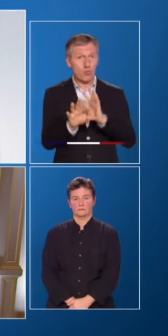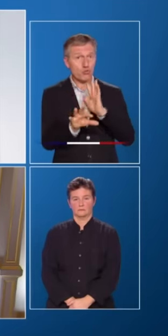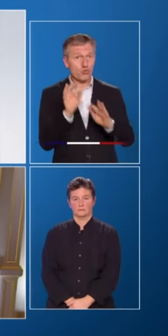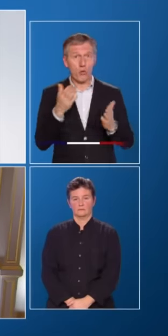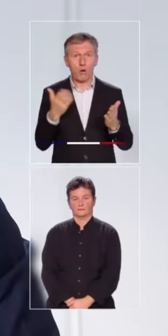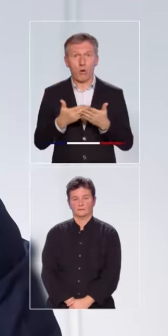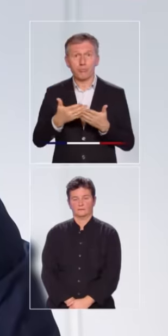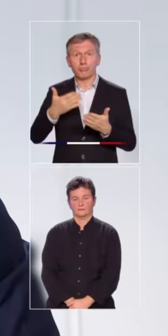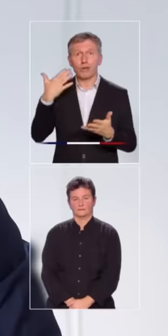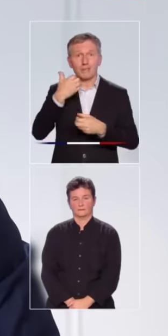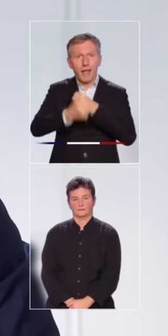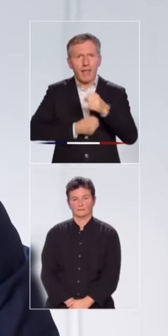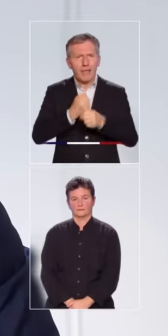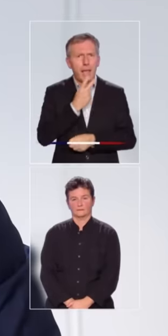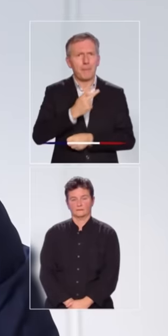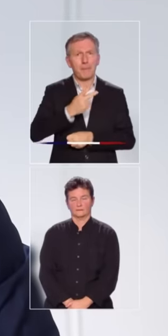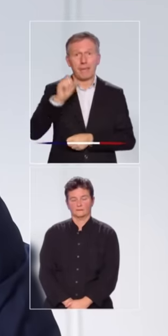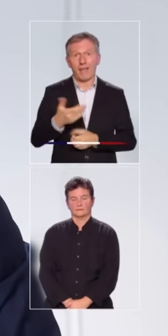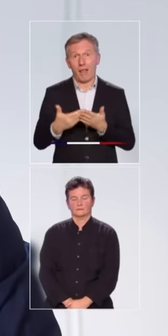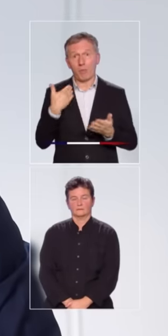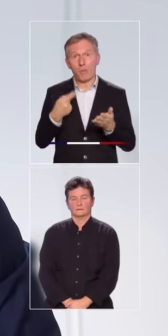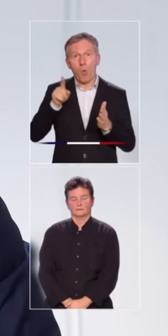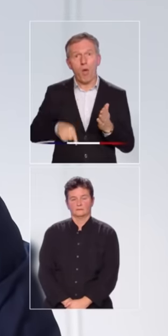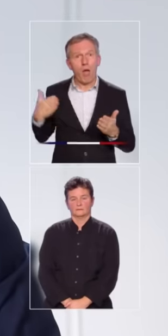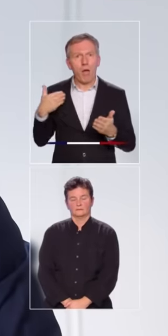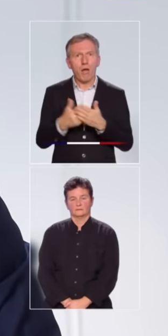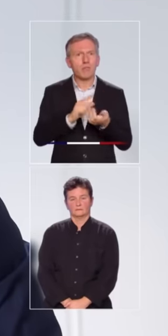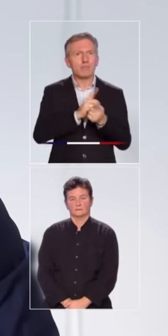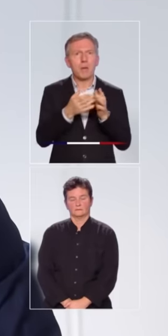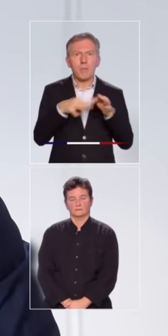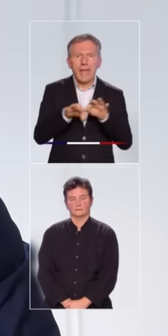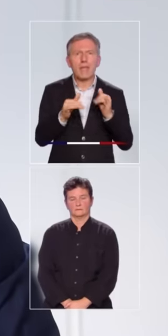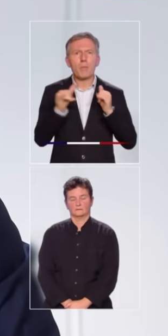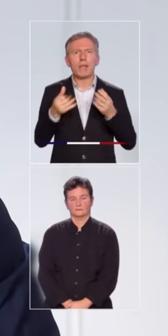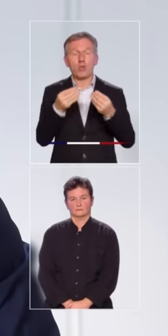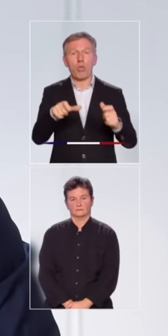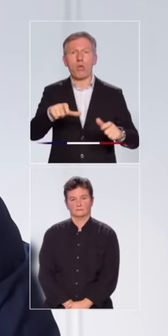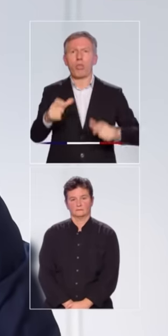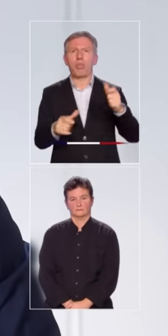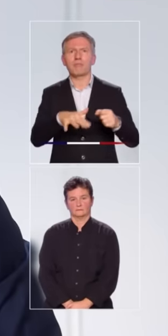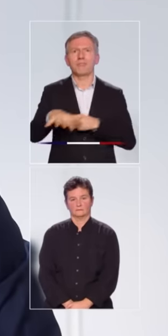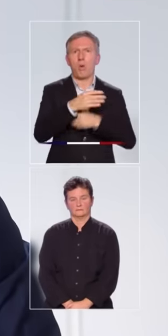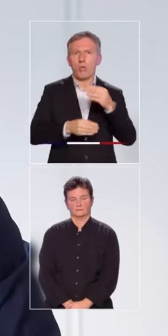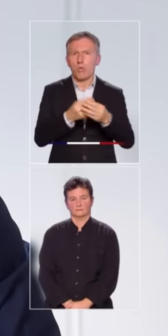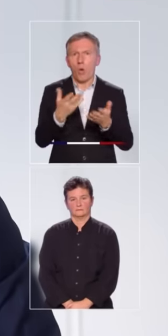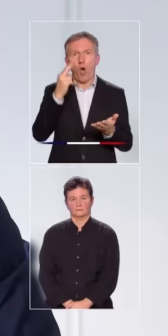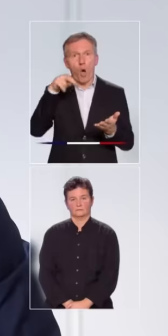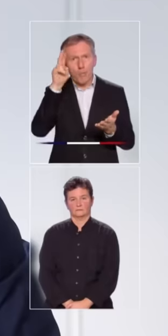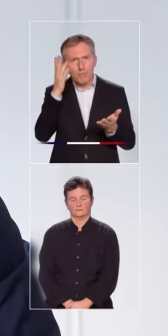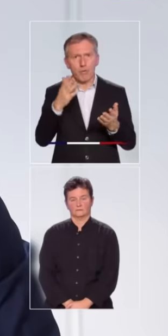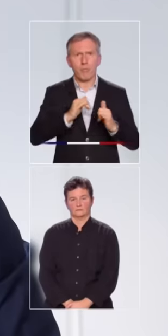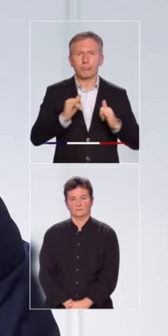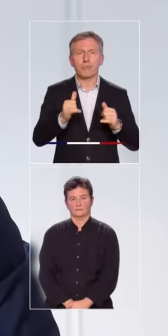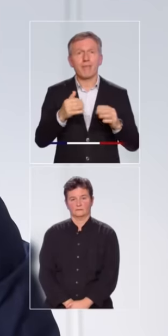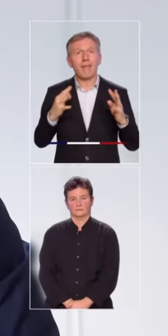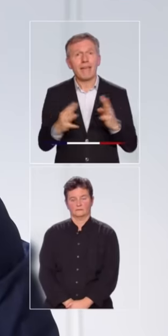ces dernières années, de manière accrue ces derniers mois, d'être une puissance de déstabilisation en Europe, en lançant une